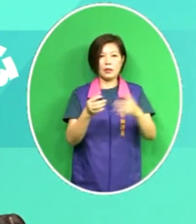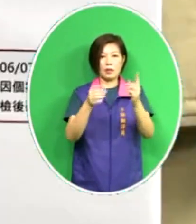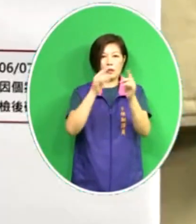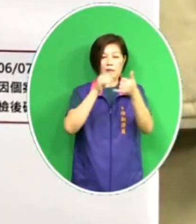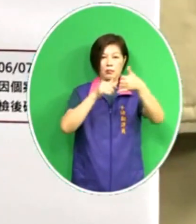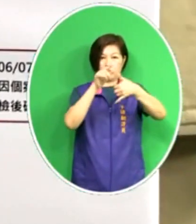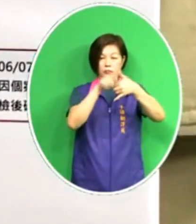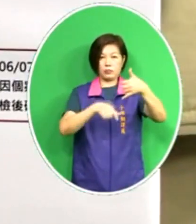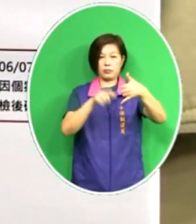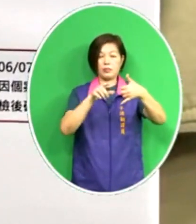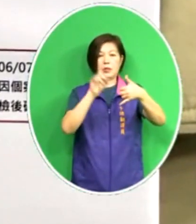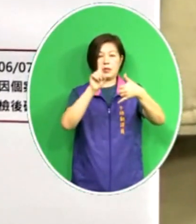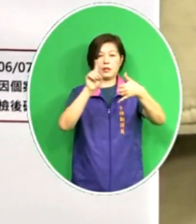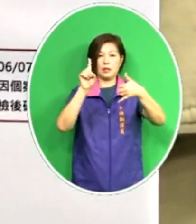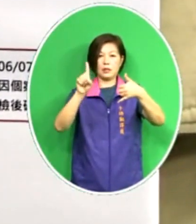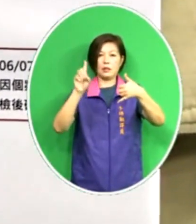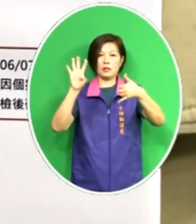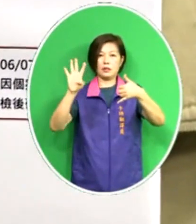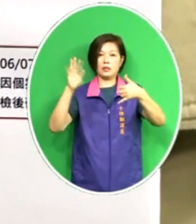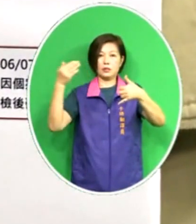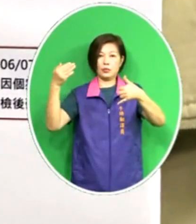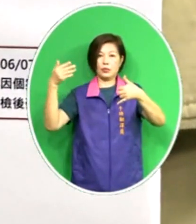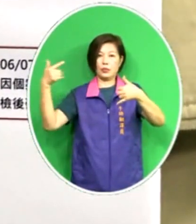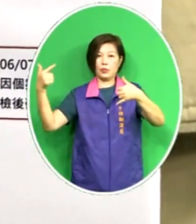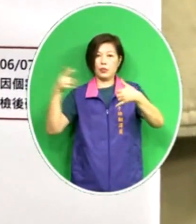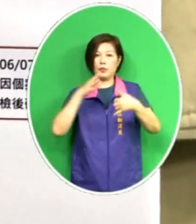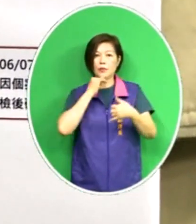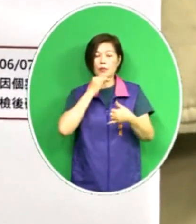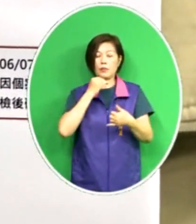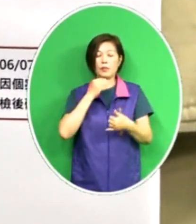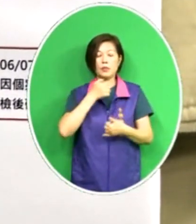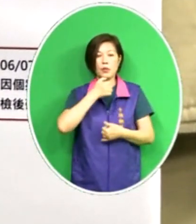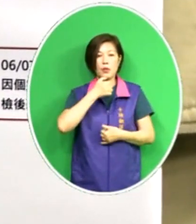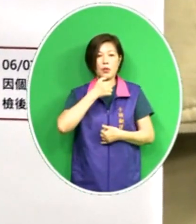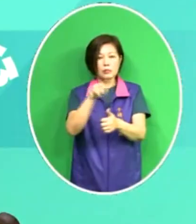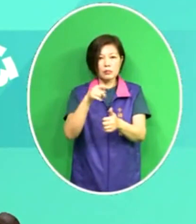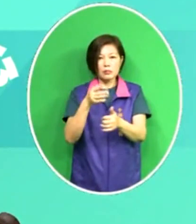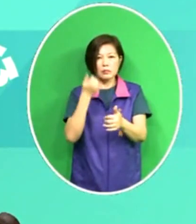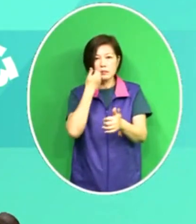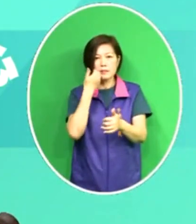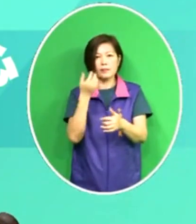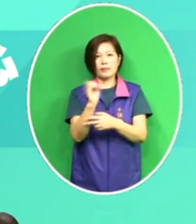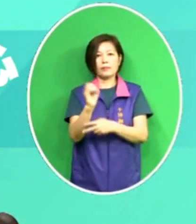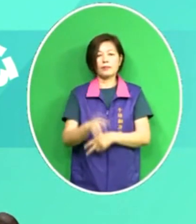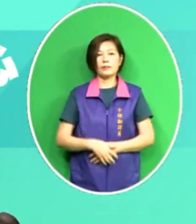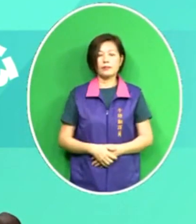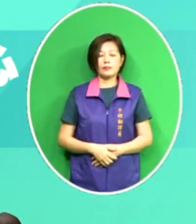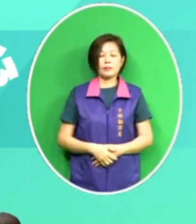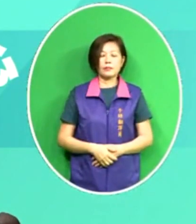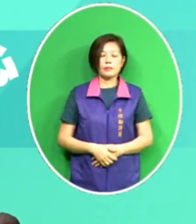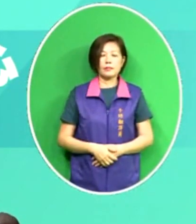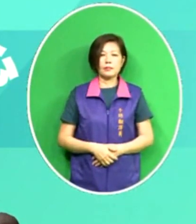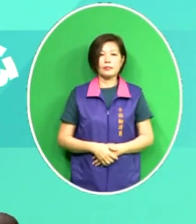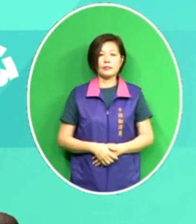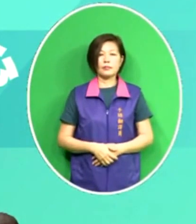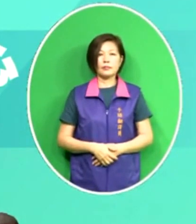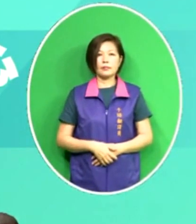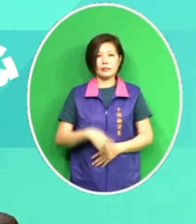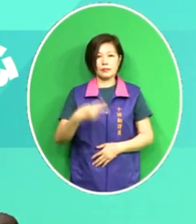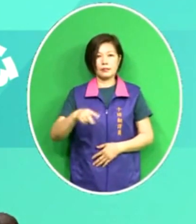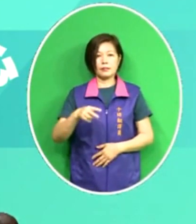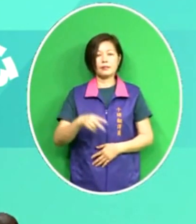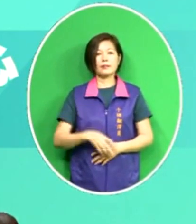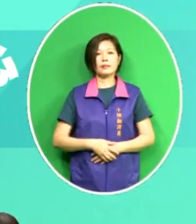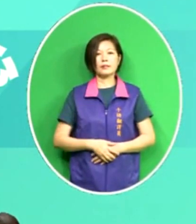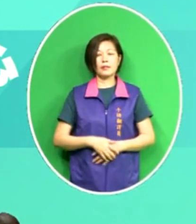样是居家隔离期满后采检，结果由阴转阳确诊，类似个案累积已有6例，县